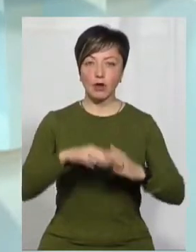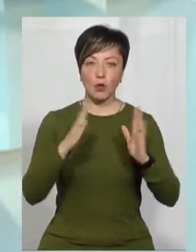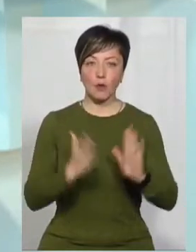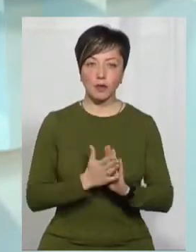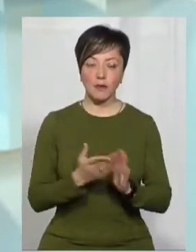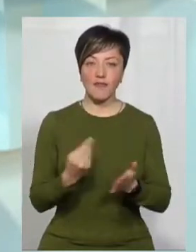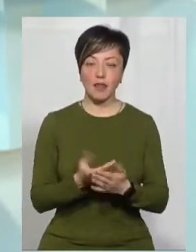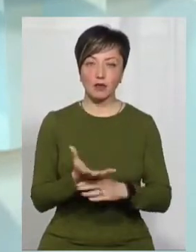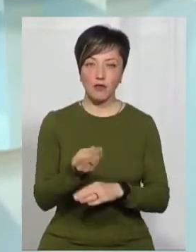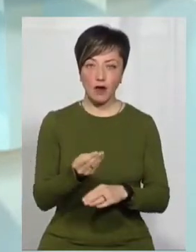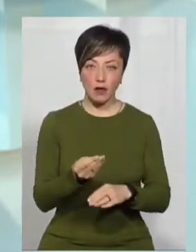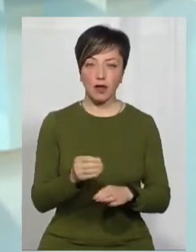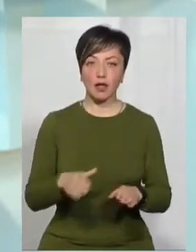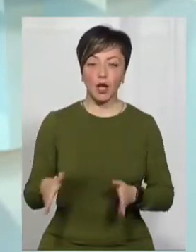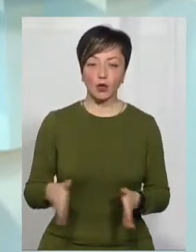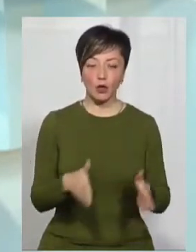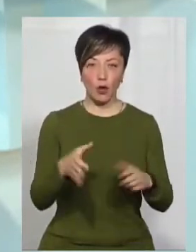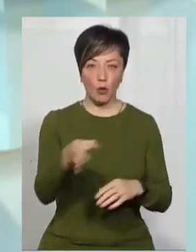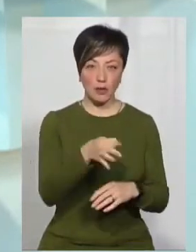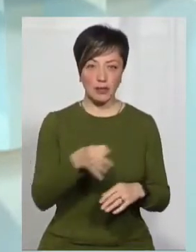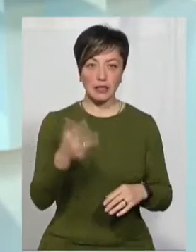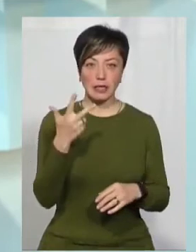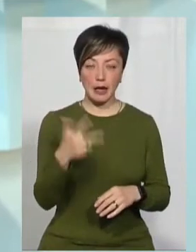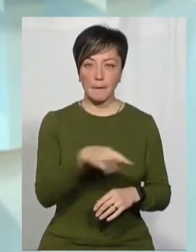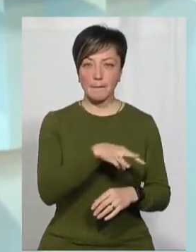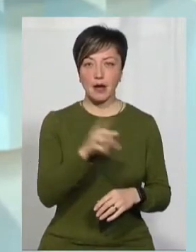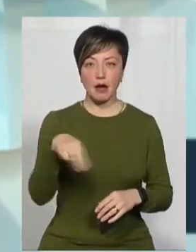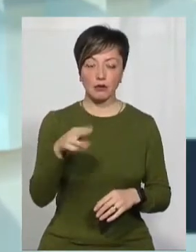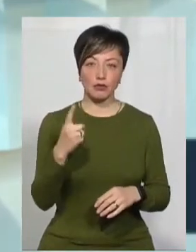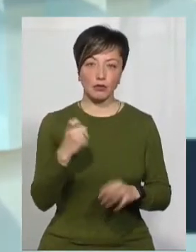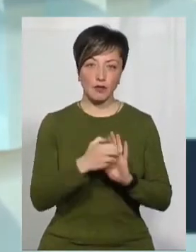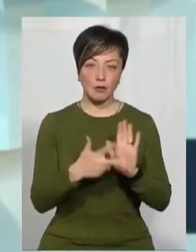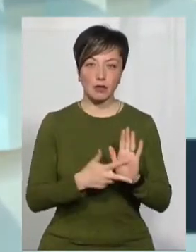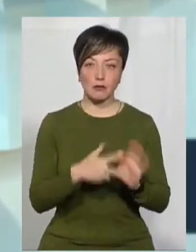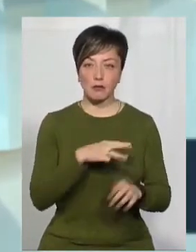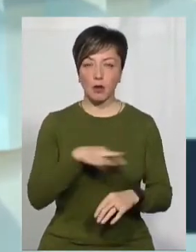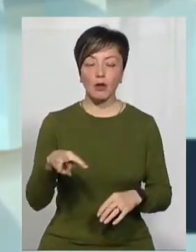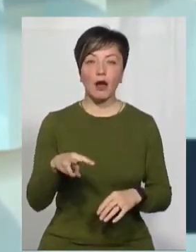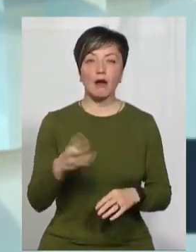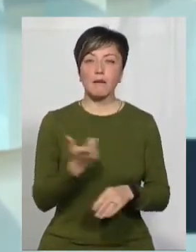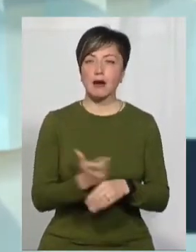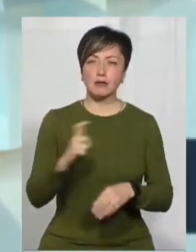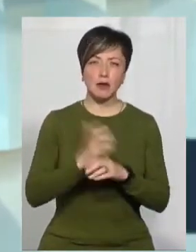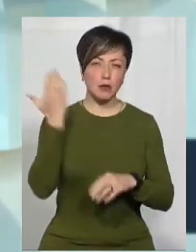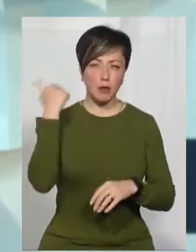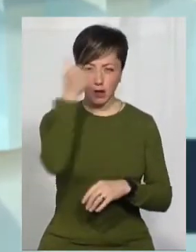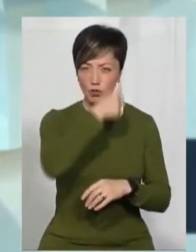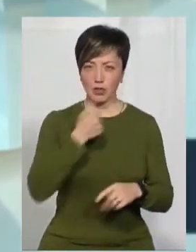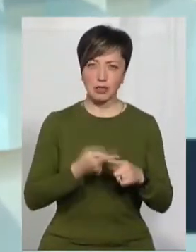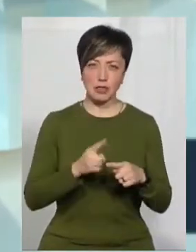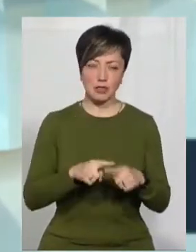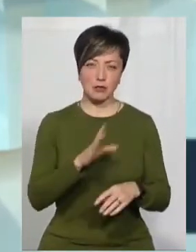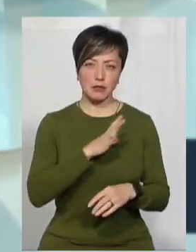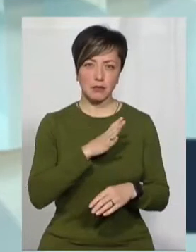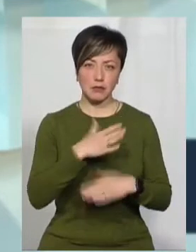дороги саме Хмельниччини, 3 мільярди 118 мільйонів. Максимальна сума, яка була виділена за попередні роки, ну, це